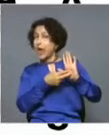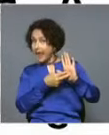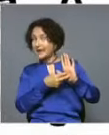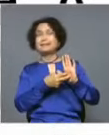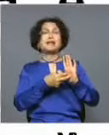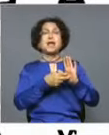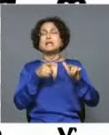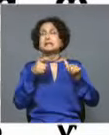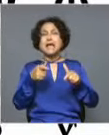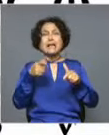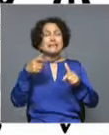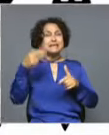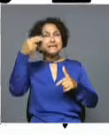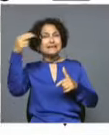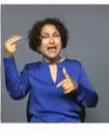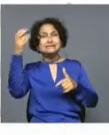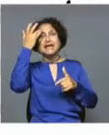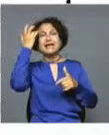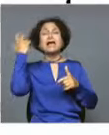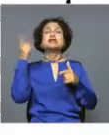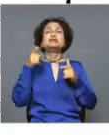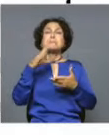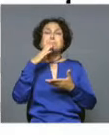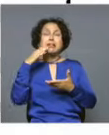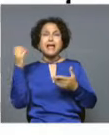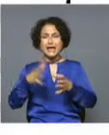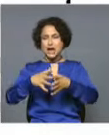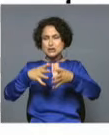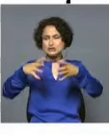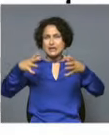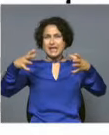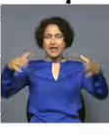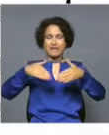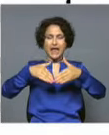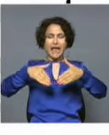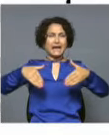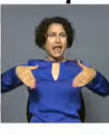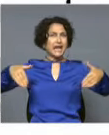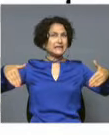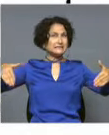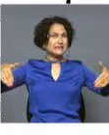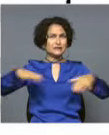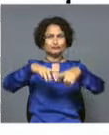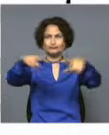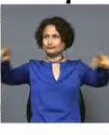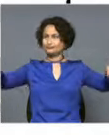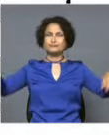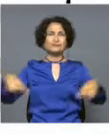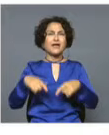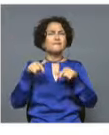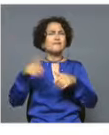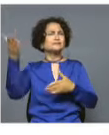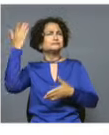възприемането на тезата, на политическата теза, че България, разширявайки границите си в онзи средновековен